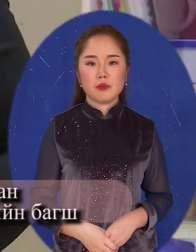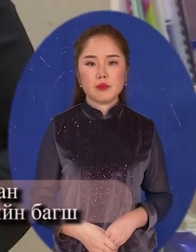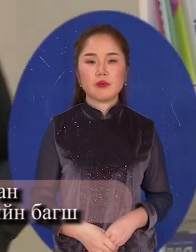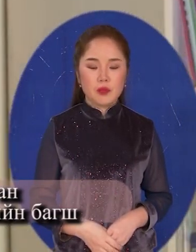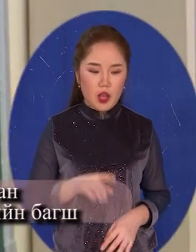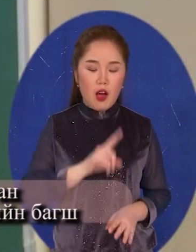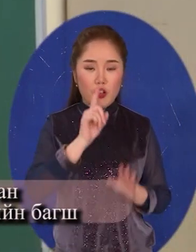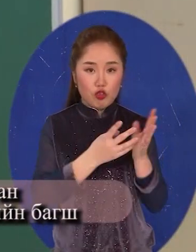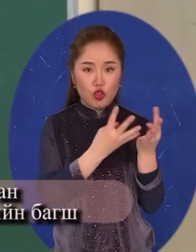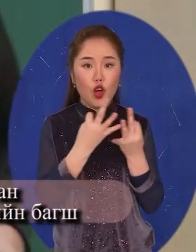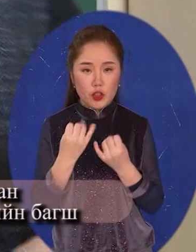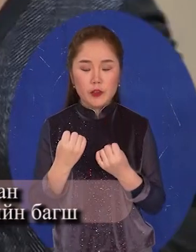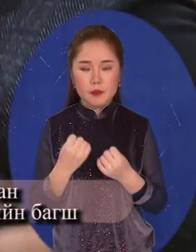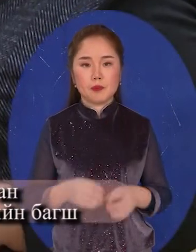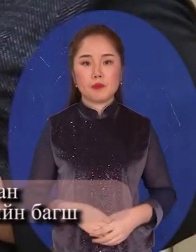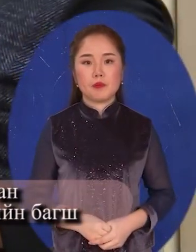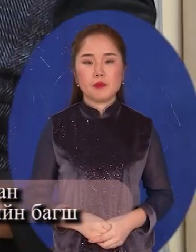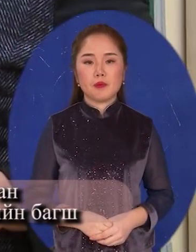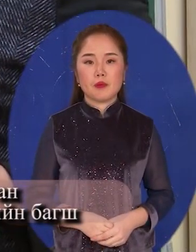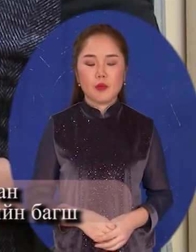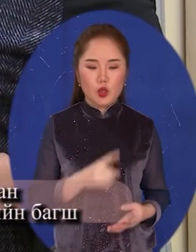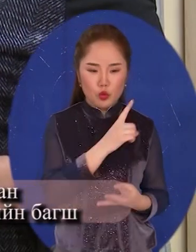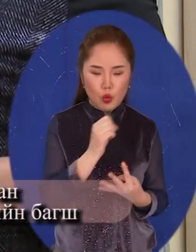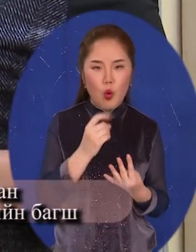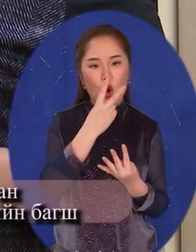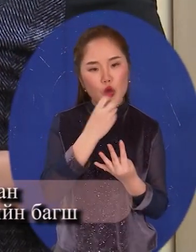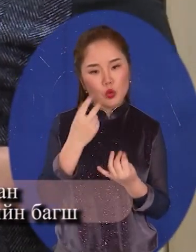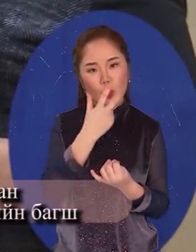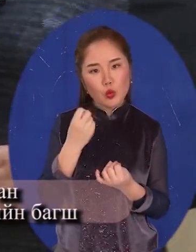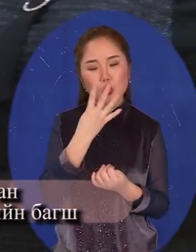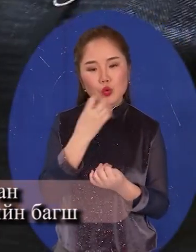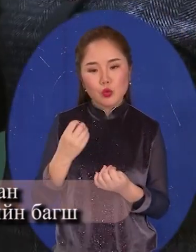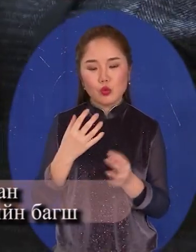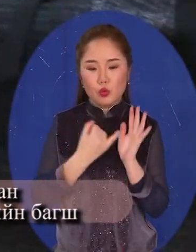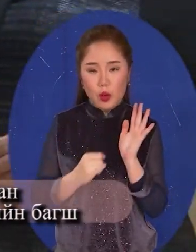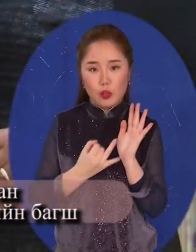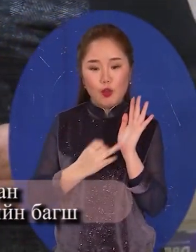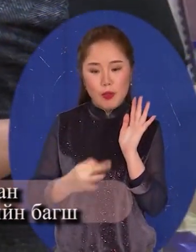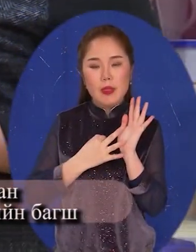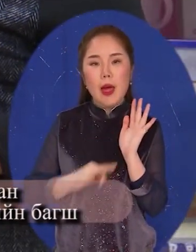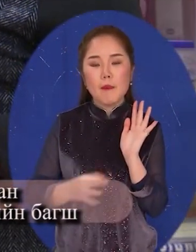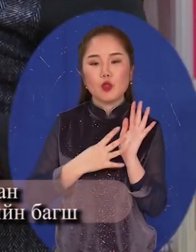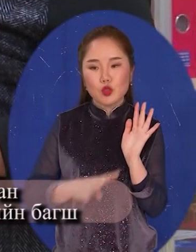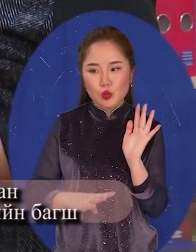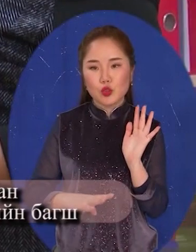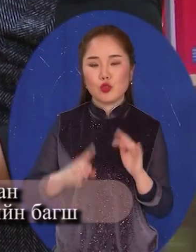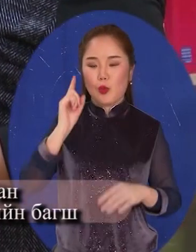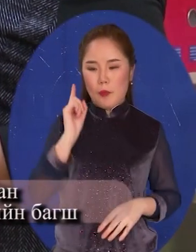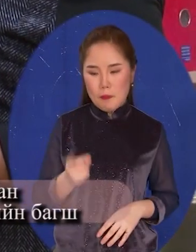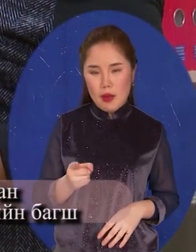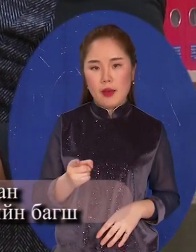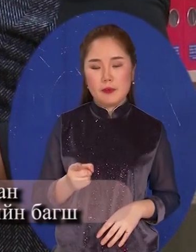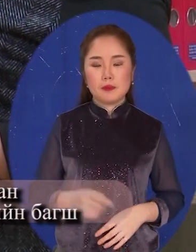Энди баарыбыз 10 данама экен санап көрөйк. 100, 200, 300, 400, 500, 600,